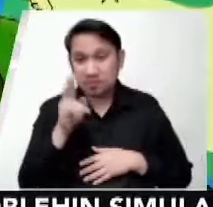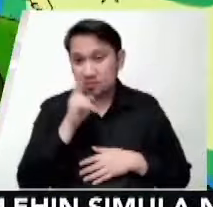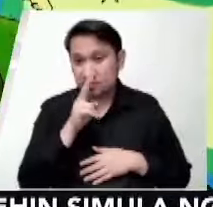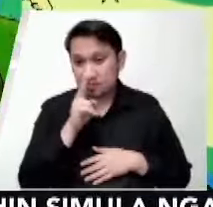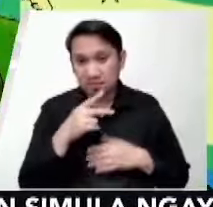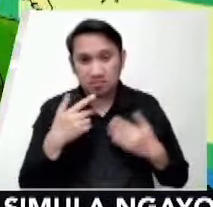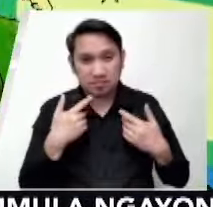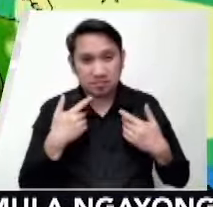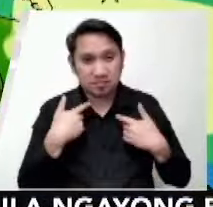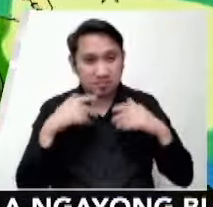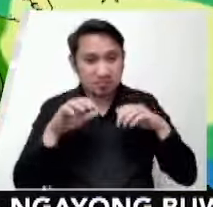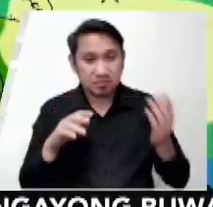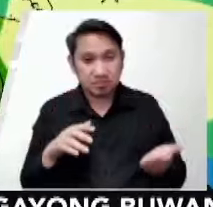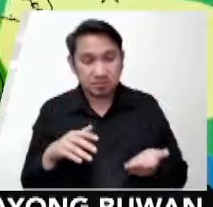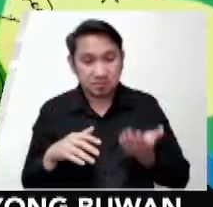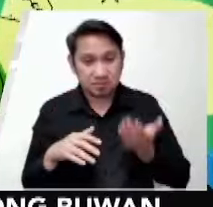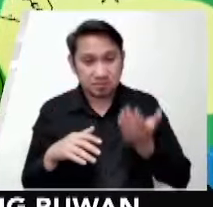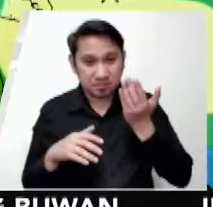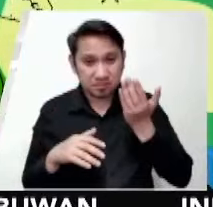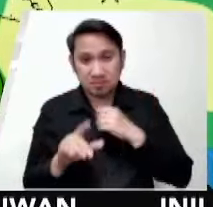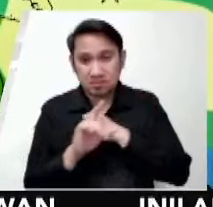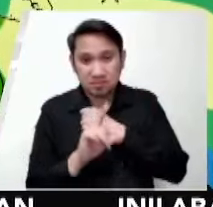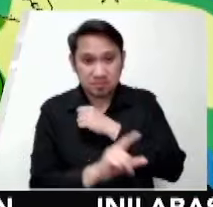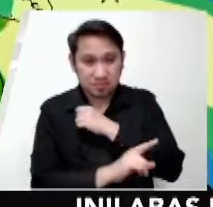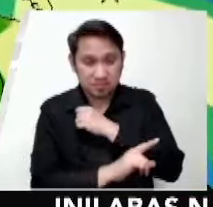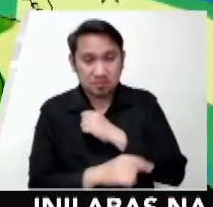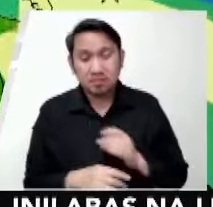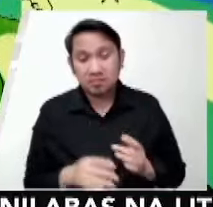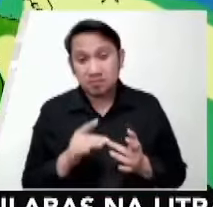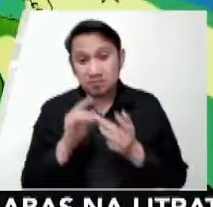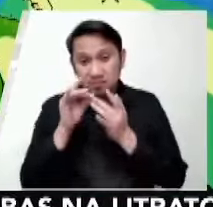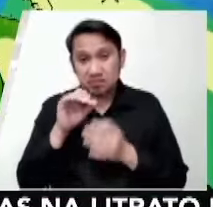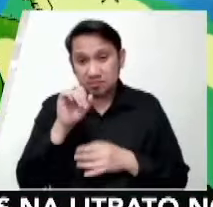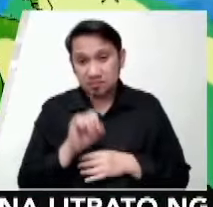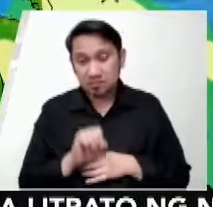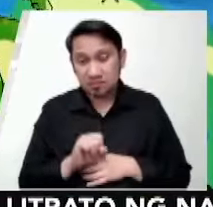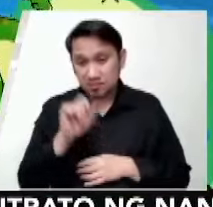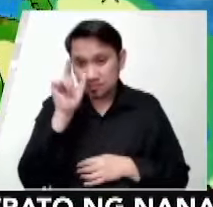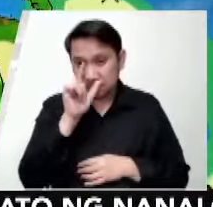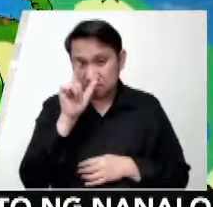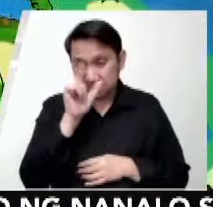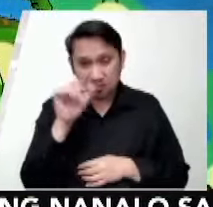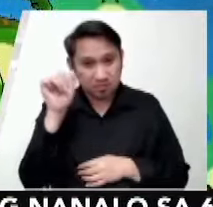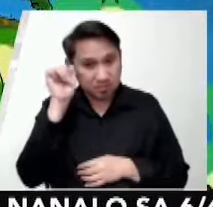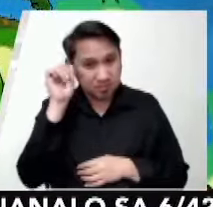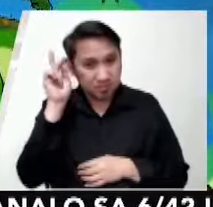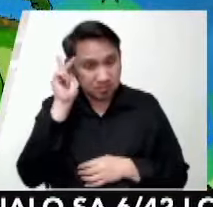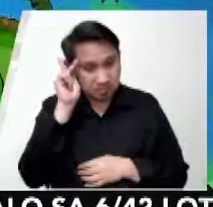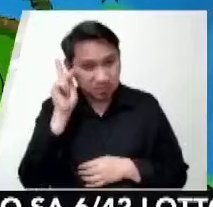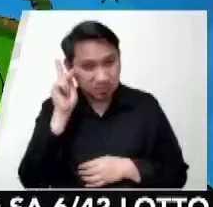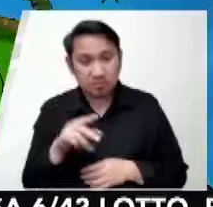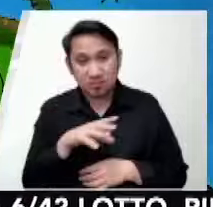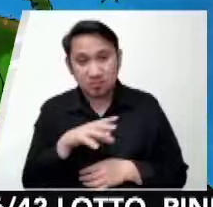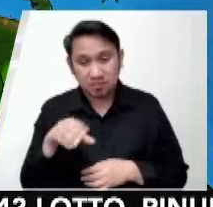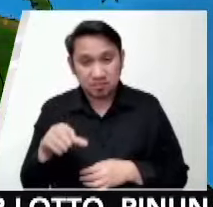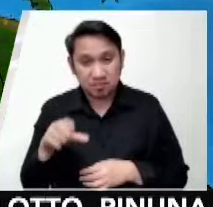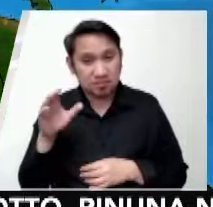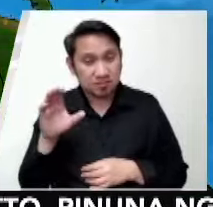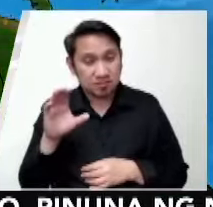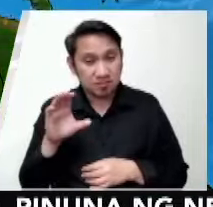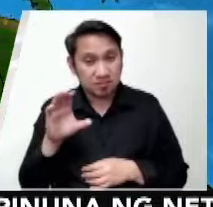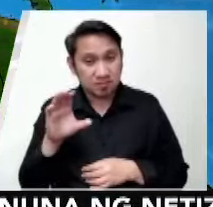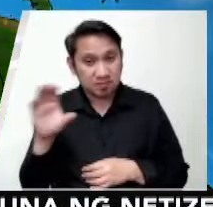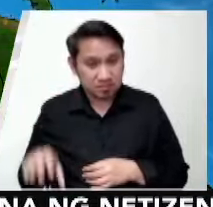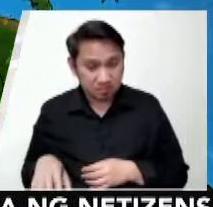sa umaga pa lang sa Leyte Provinces, particular sa Southern Leyte. Aklan, Capiz at Negros Occidental, mababa naman ang tsansa ng ulan sa hapon